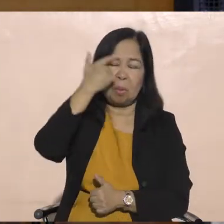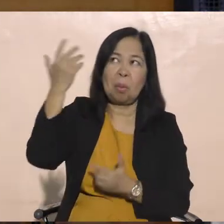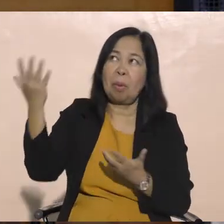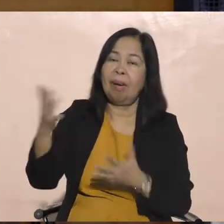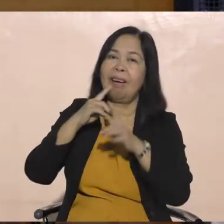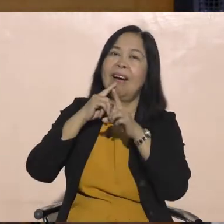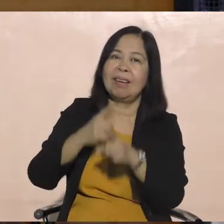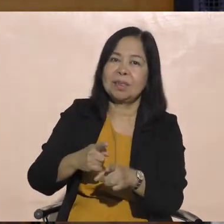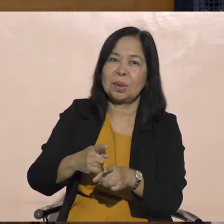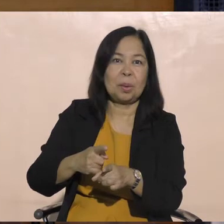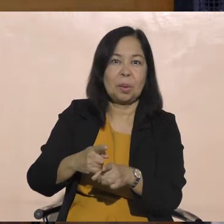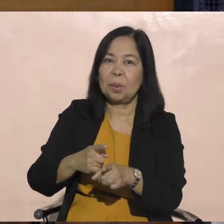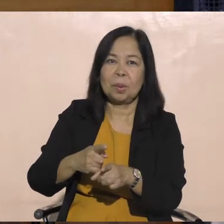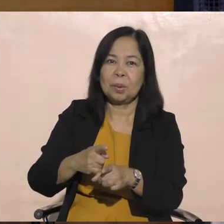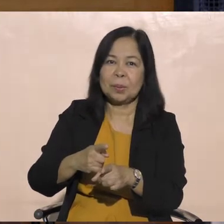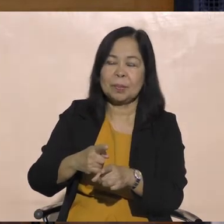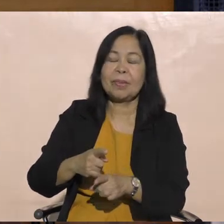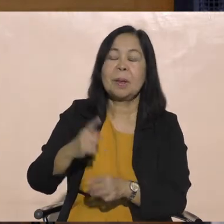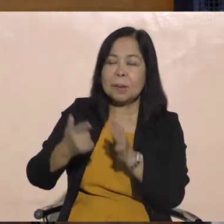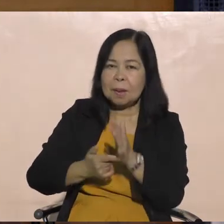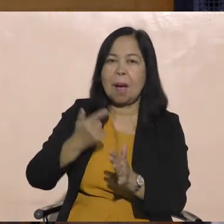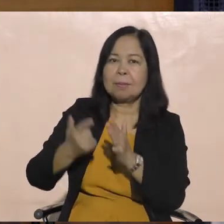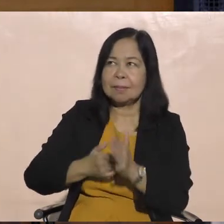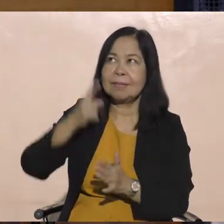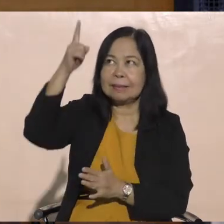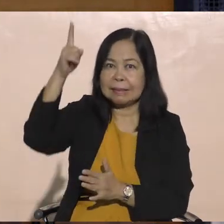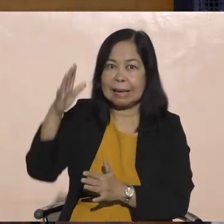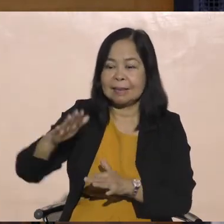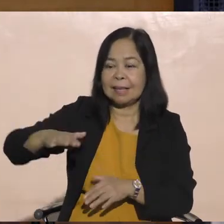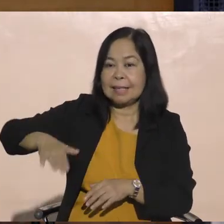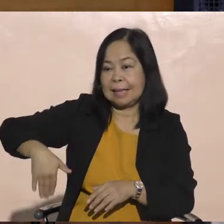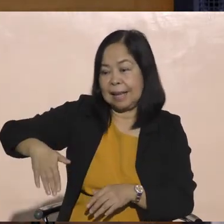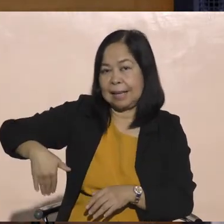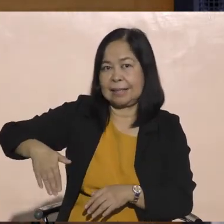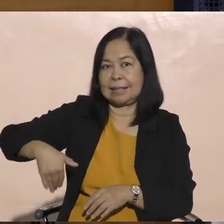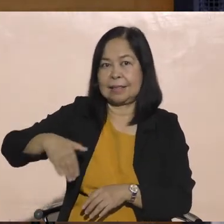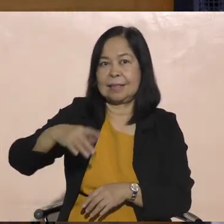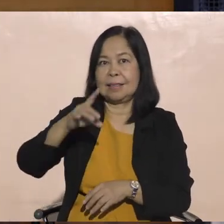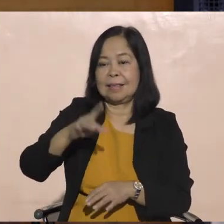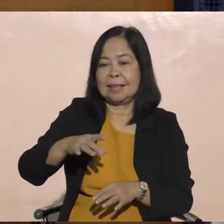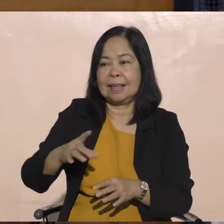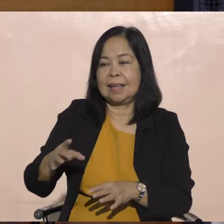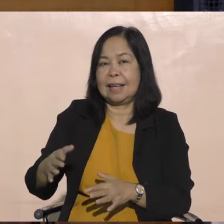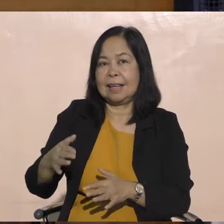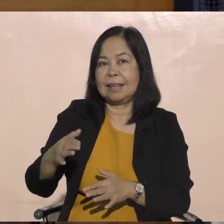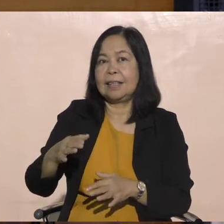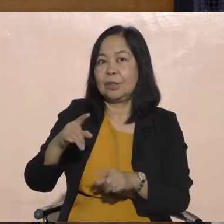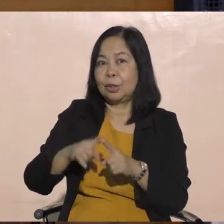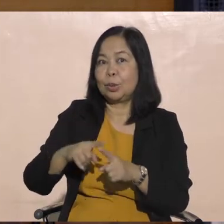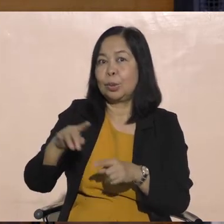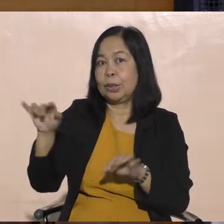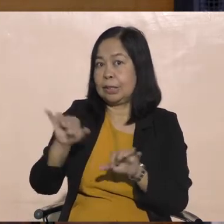pag-ampo. Hallelujah! God's perfect timing does two things for the disciples,